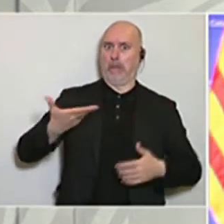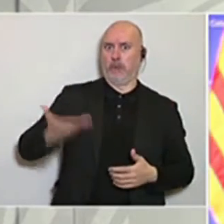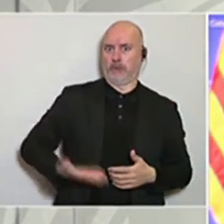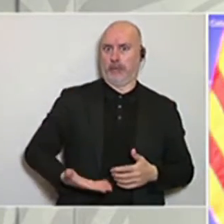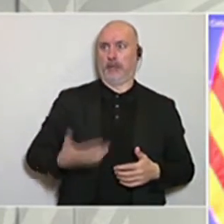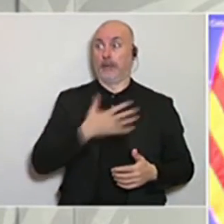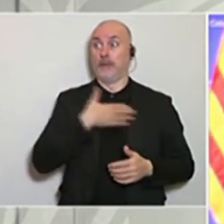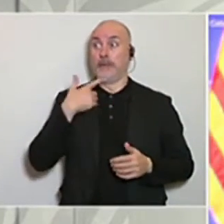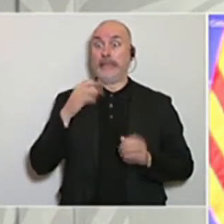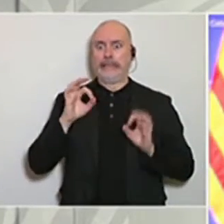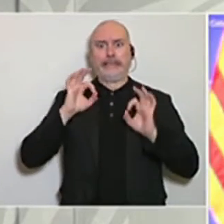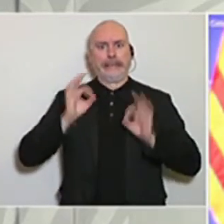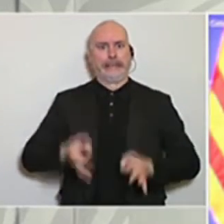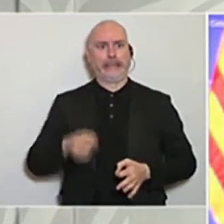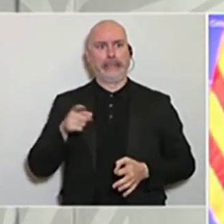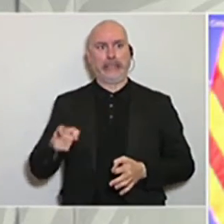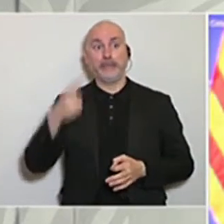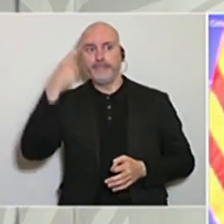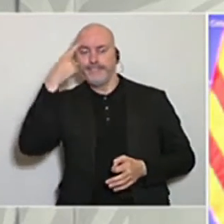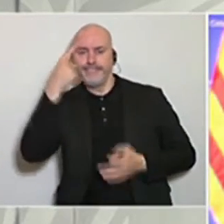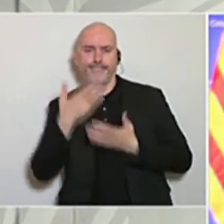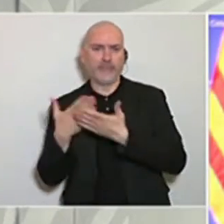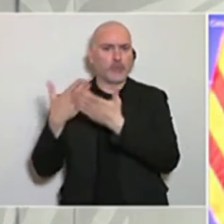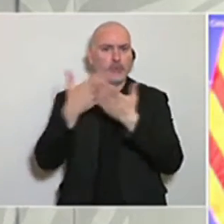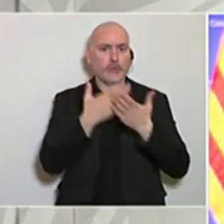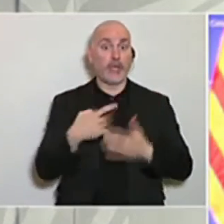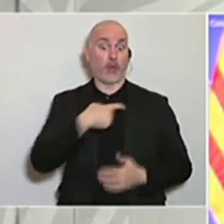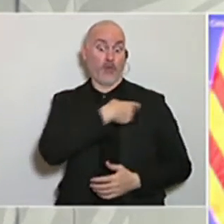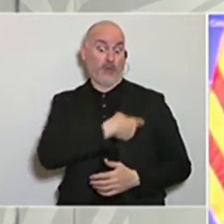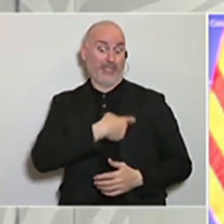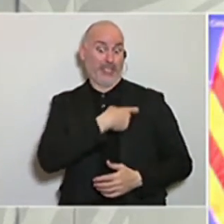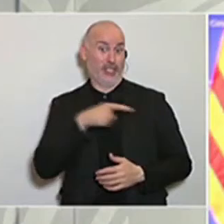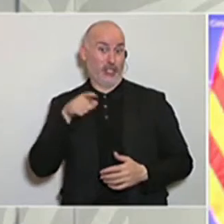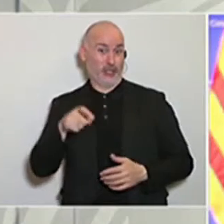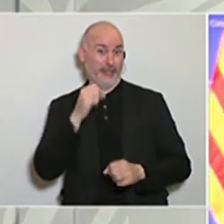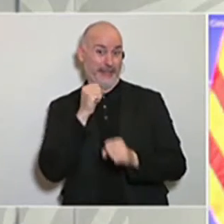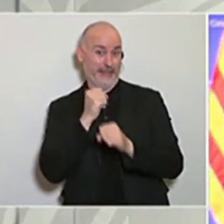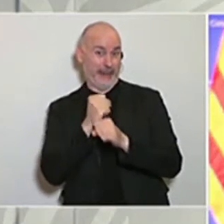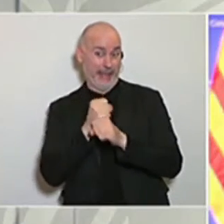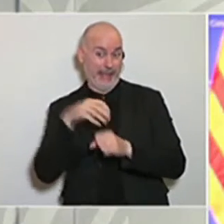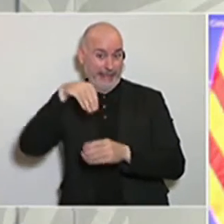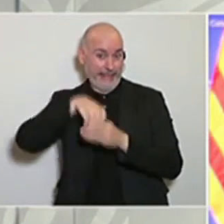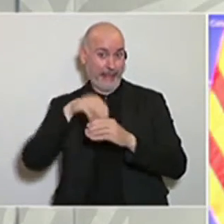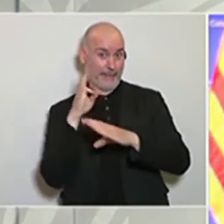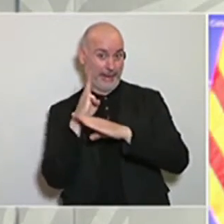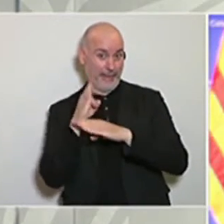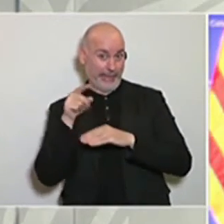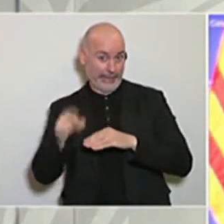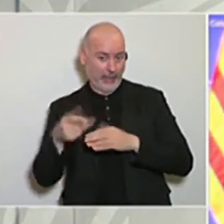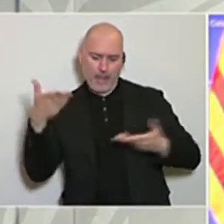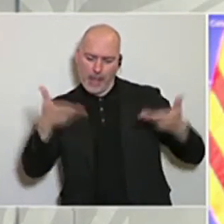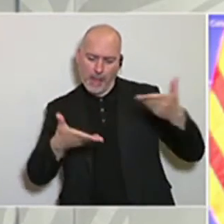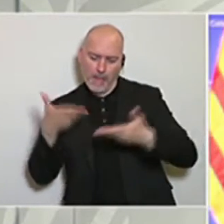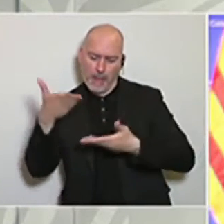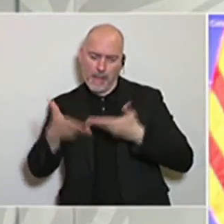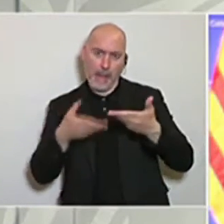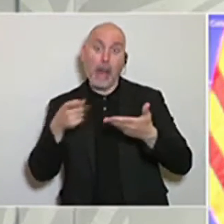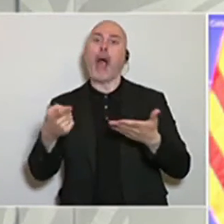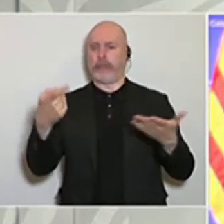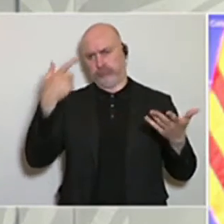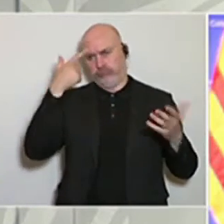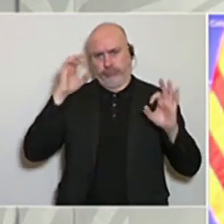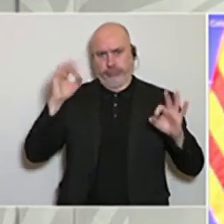aquest sentit, es va abordar de quina manera aquesta comissió, des d'aquest treball que es dugui a terme des del Parlament de Catalunya, es podrà, diguem,